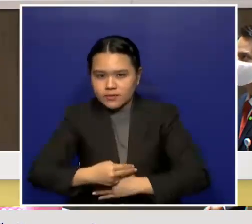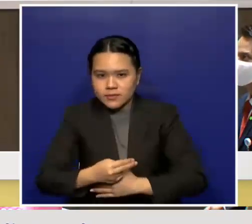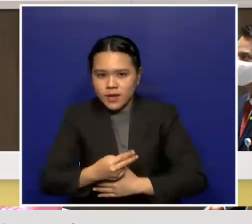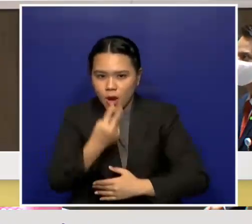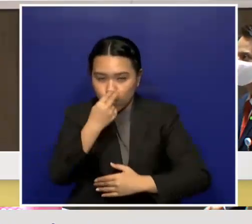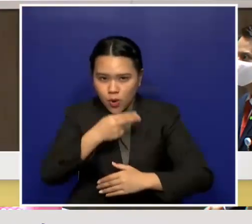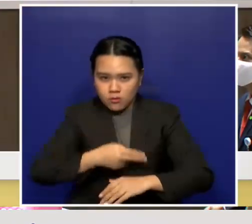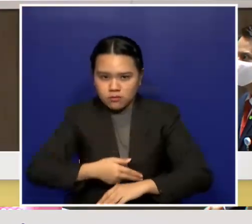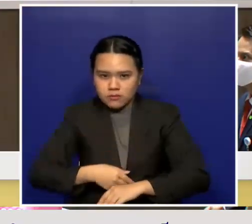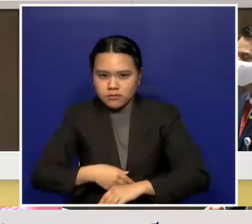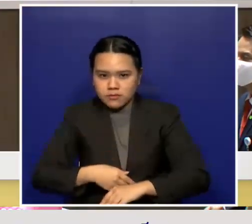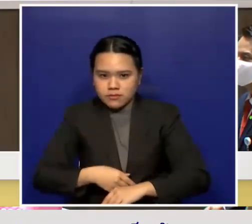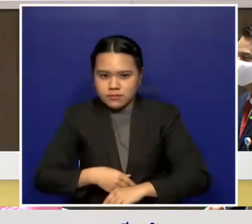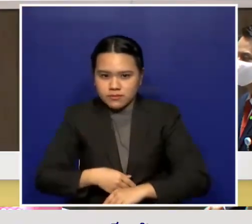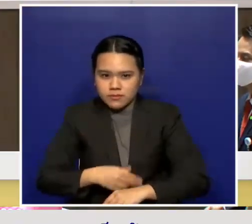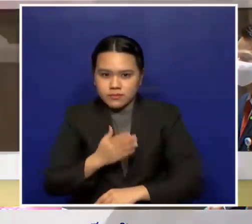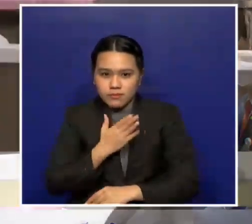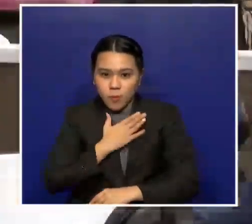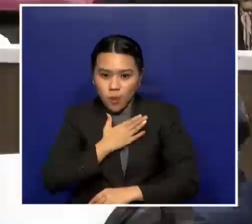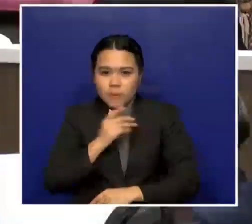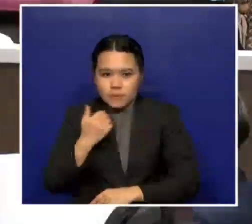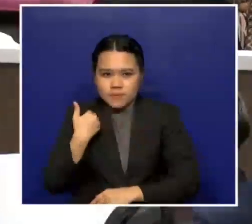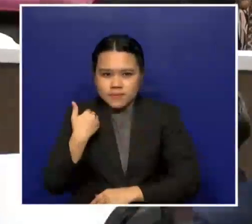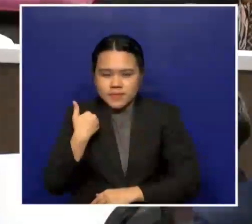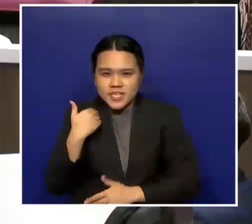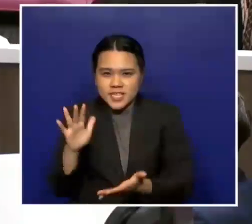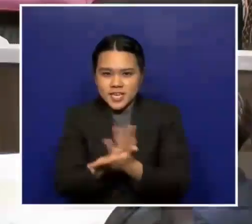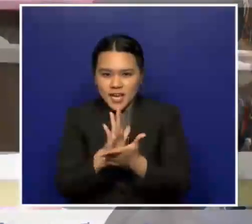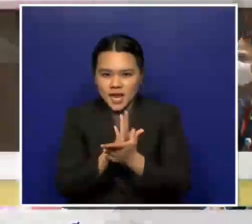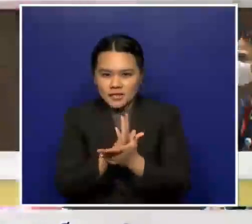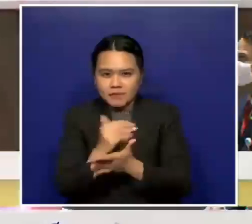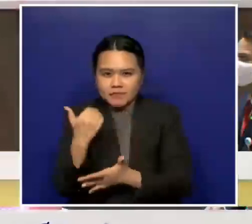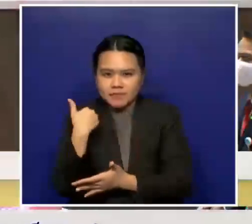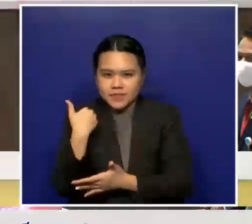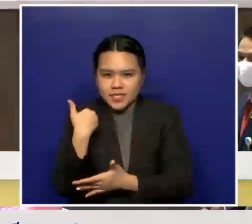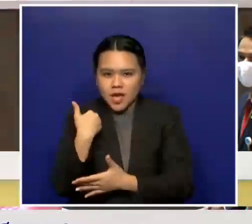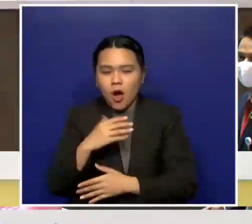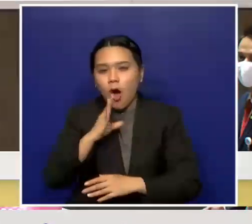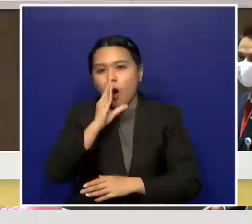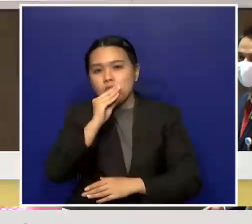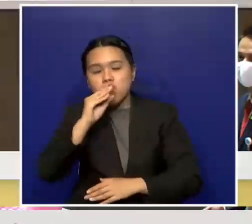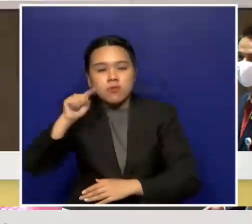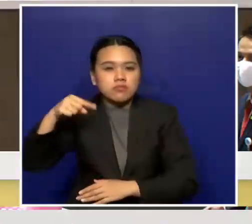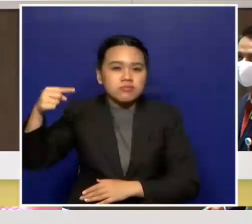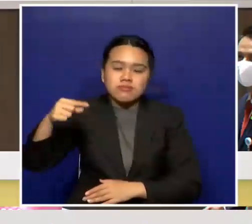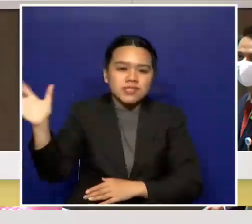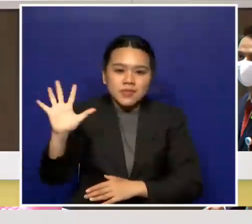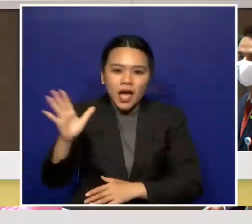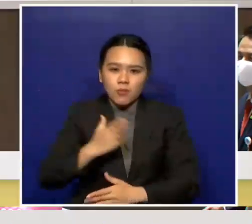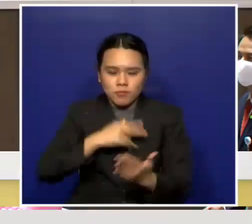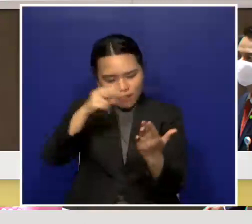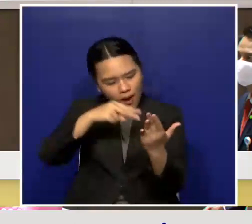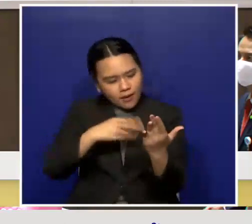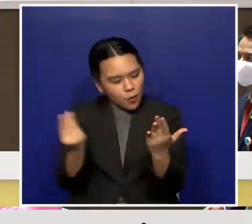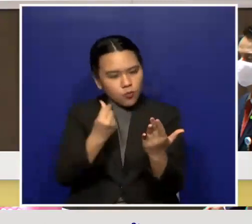ครับสารบุตรระดับนี้แล้วต้องมีใบเสร็จไม่ใช่มาพูดลอยๆเห็นไหมฮะผมอ่านเร็วๆเลยก็ได้